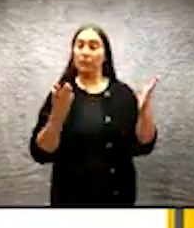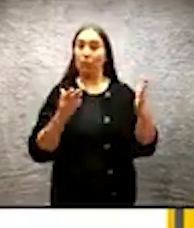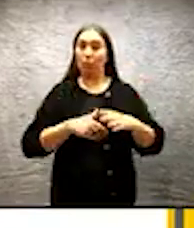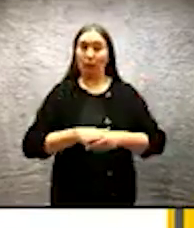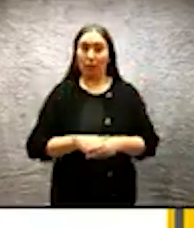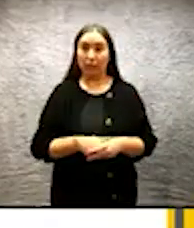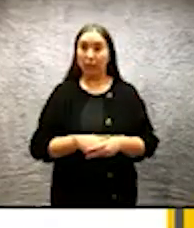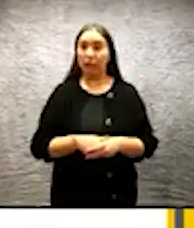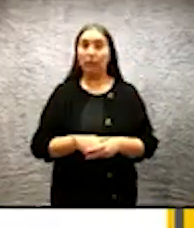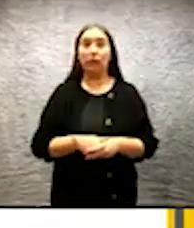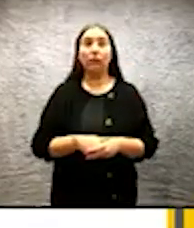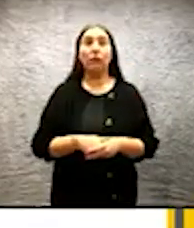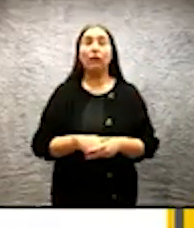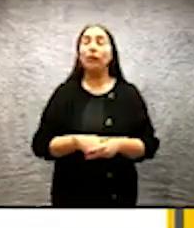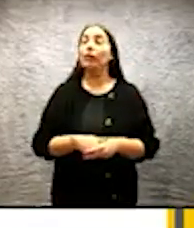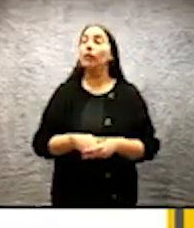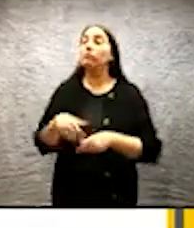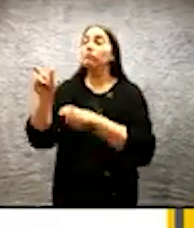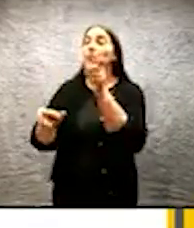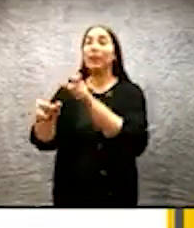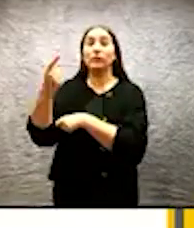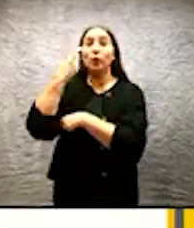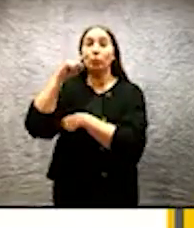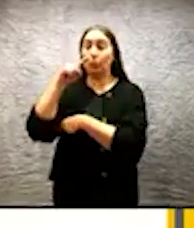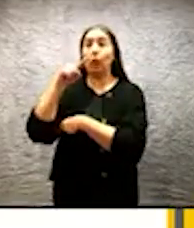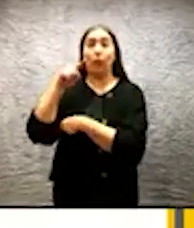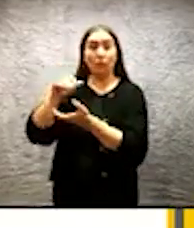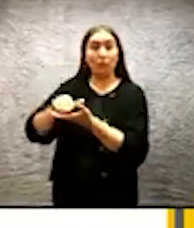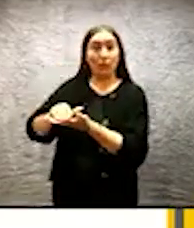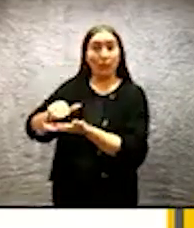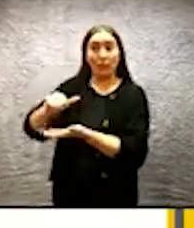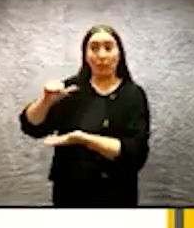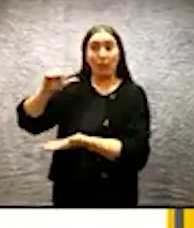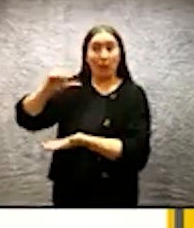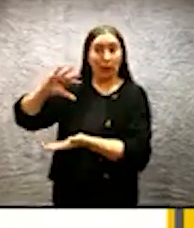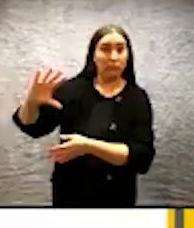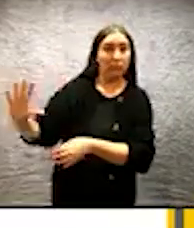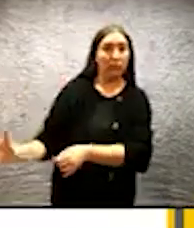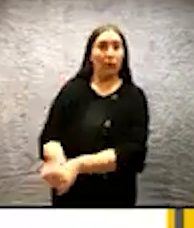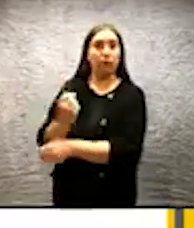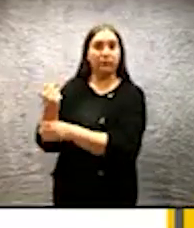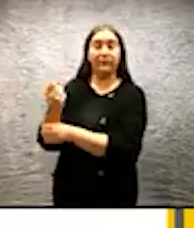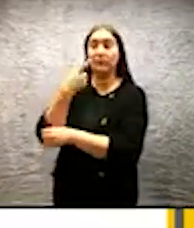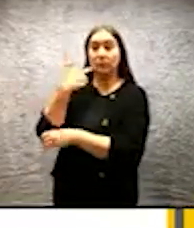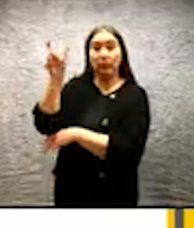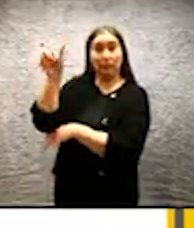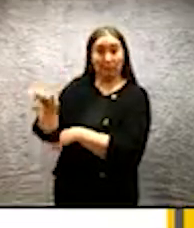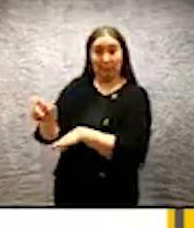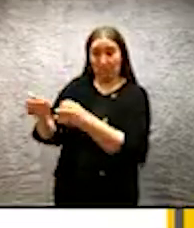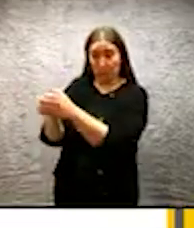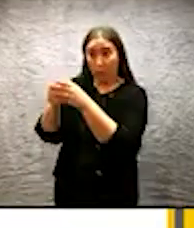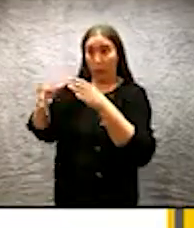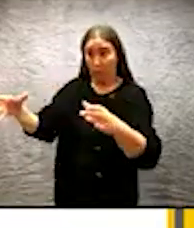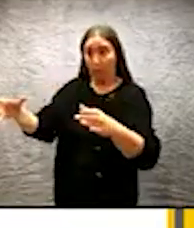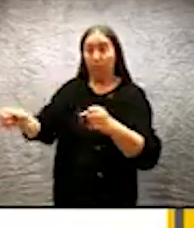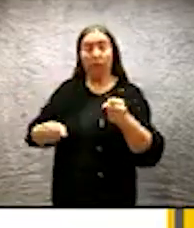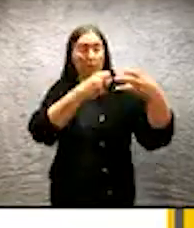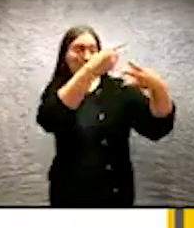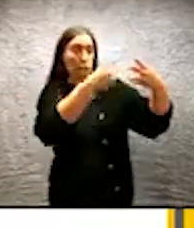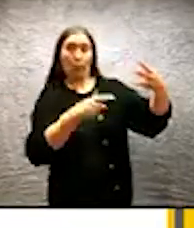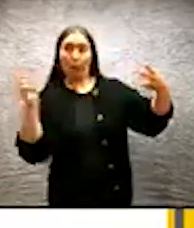moment-là, les personnes votantes avaient la possibilité de choisir l'une des trois